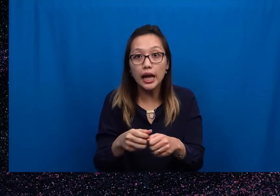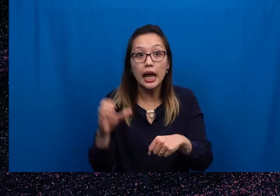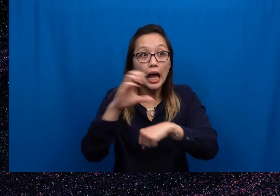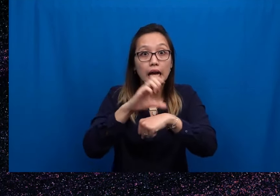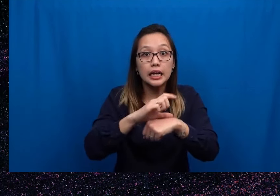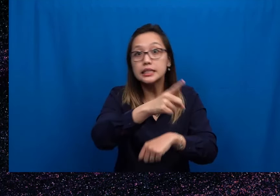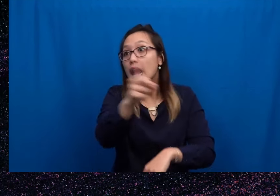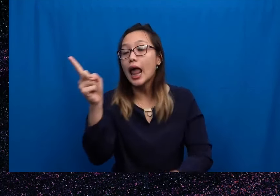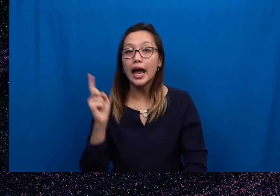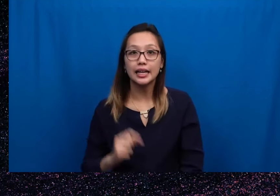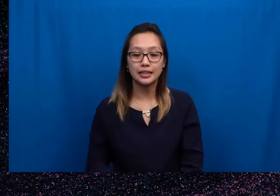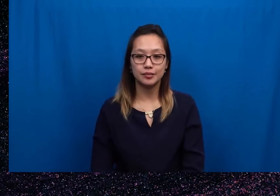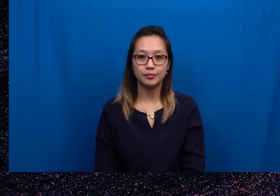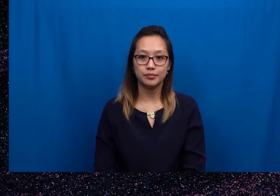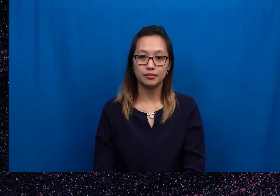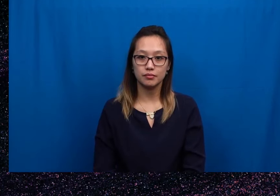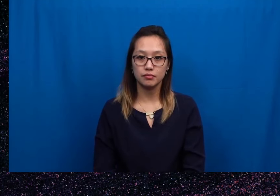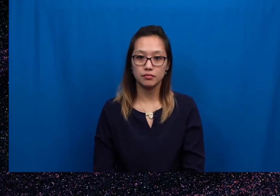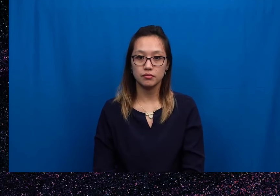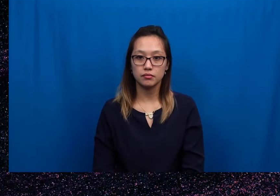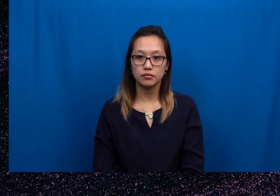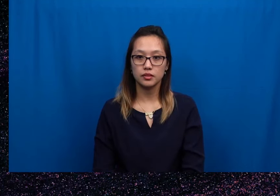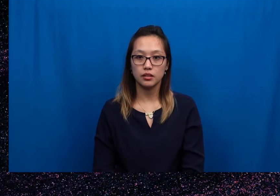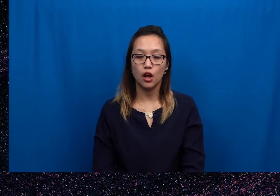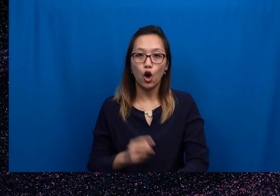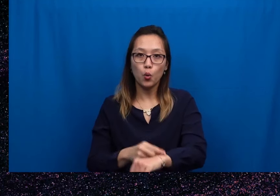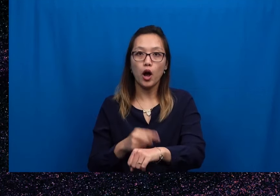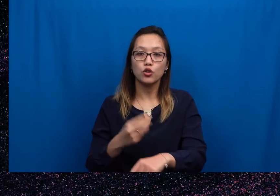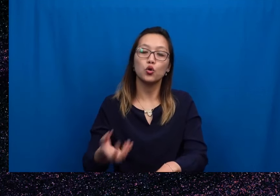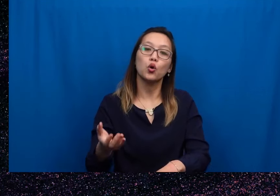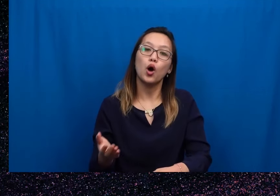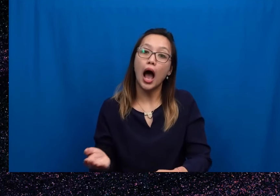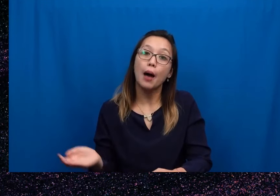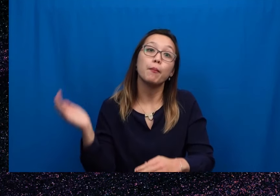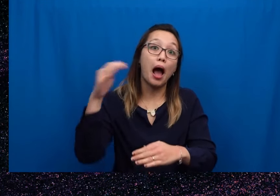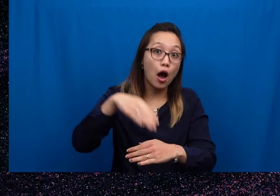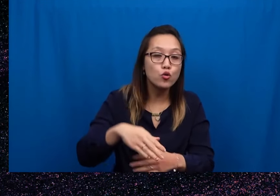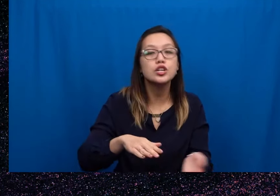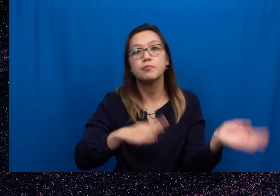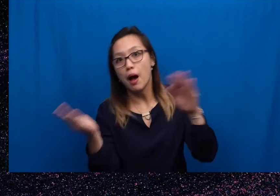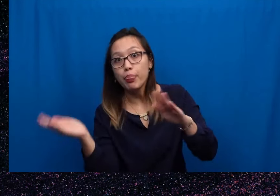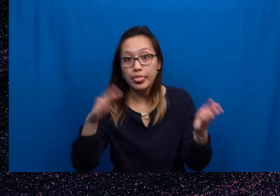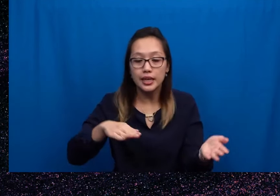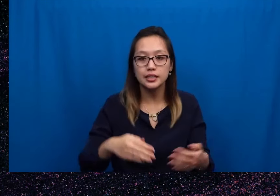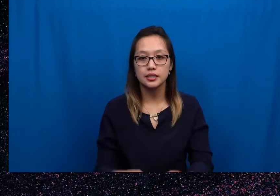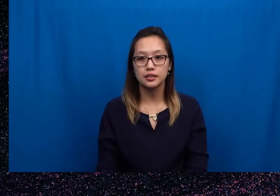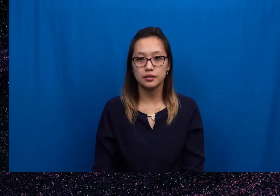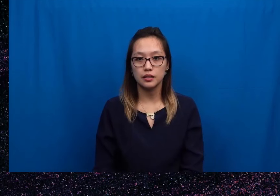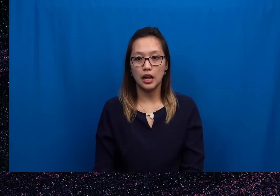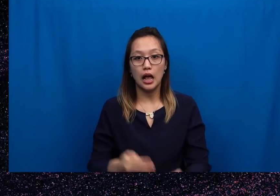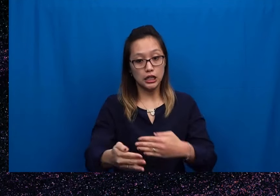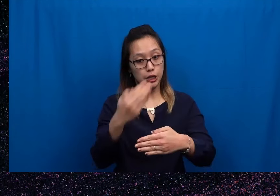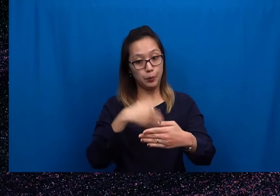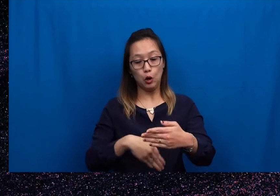Nah, menjelang dibaptis itu, pada acara baptisan itu, sebelum giliran